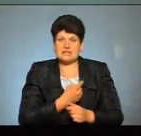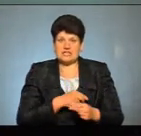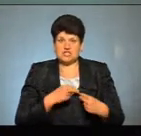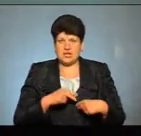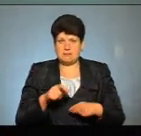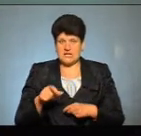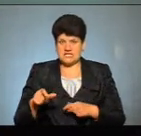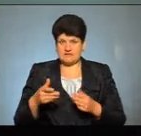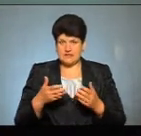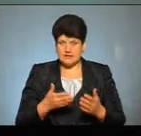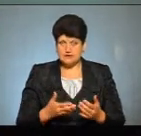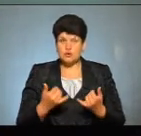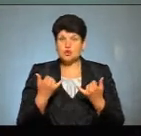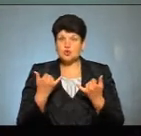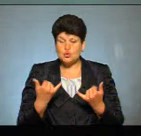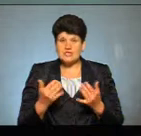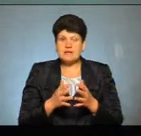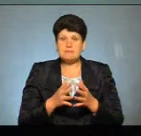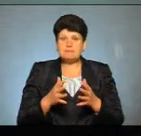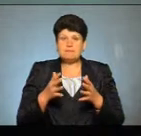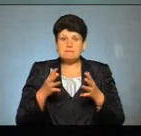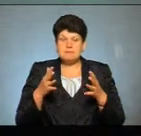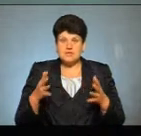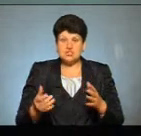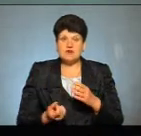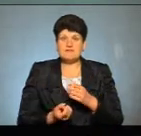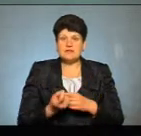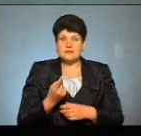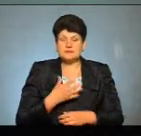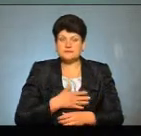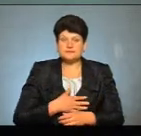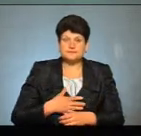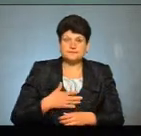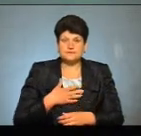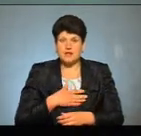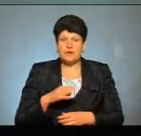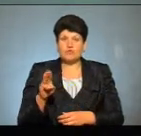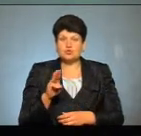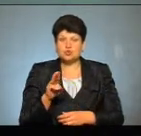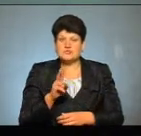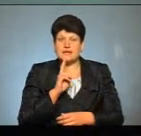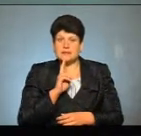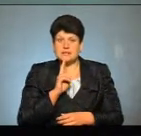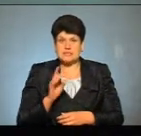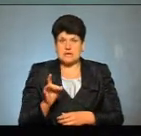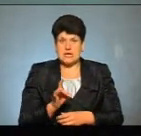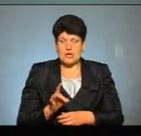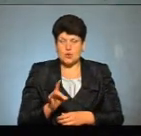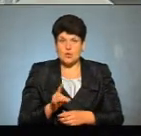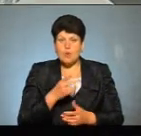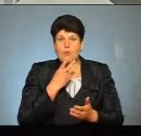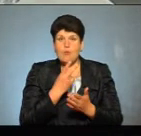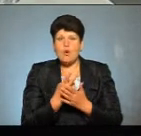працівників. На сьогодні більше викликає занепокоєння ситуація в Шумському та Кременецькому районах.